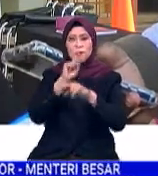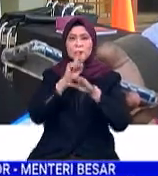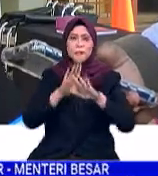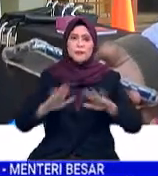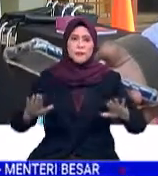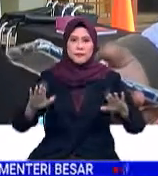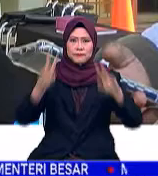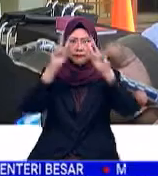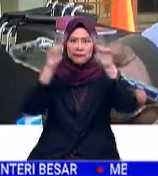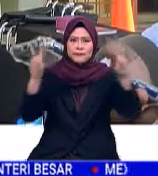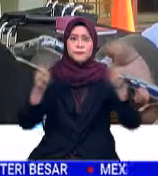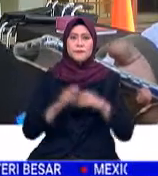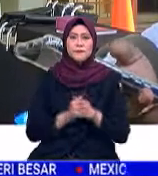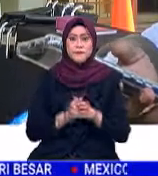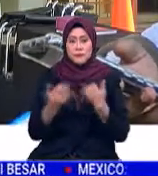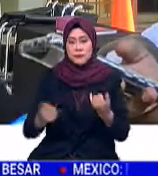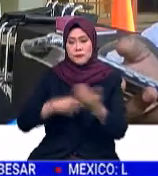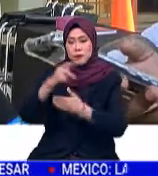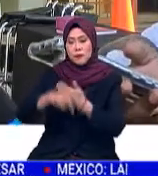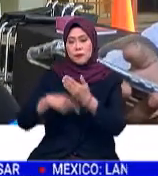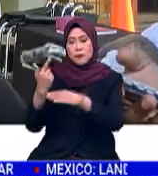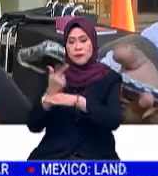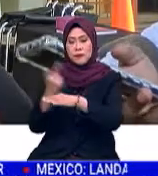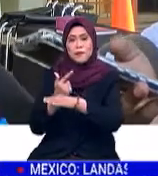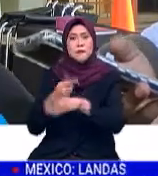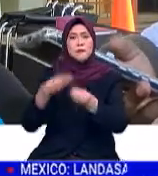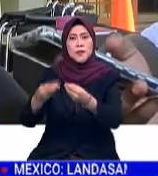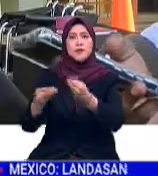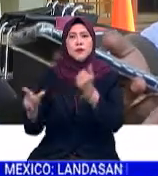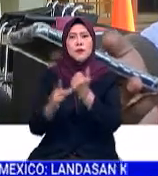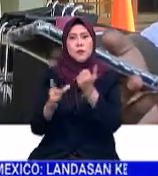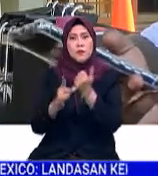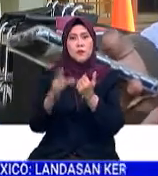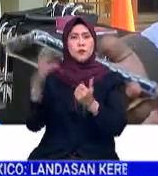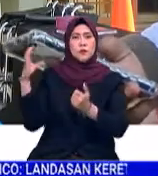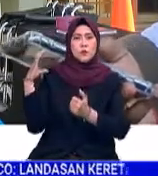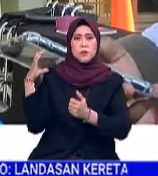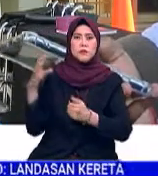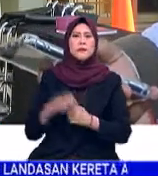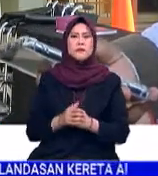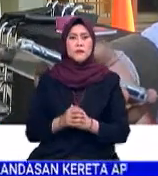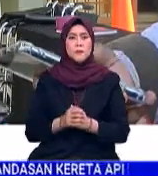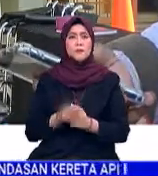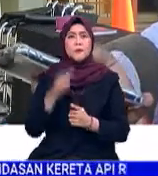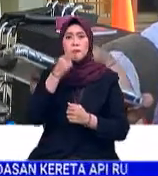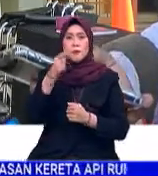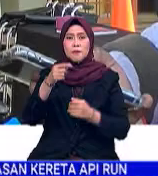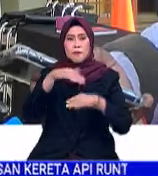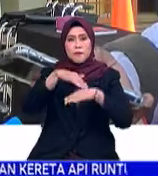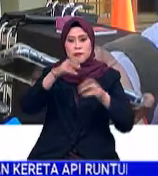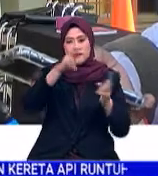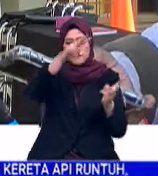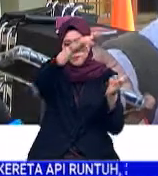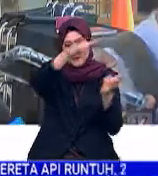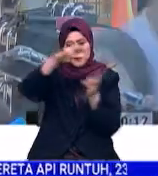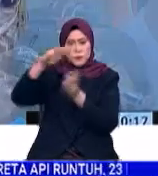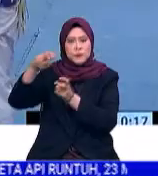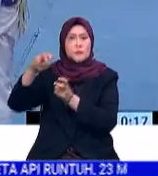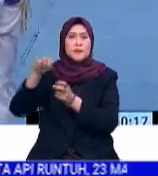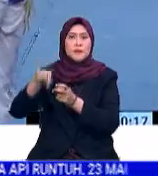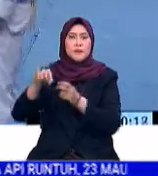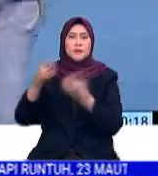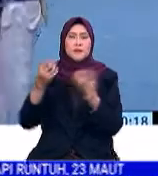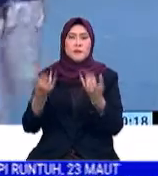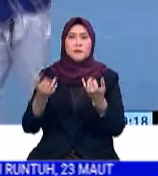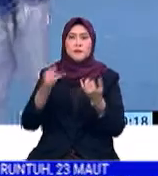ini program latihan dikendalikan oleh penolong-penolong jurulatih yang sedia ada. Menurut hantaran yang dibuat naik di media sosial kakak kepada